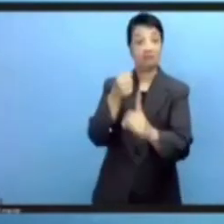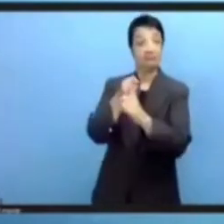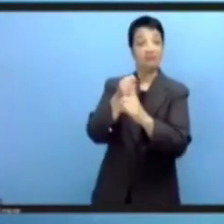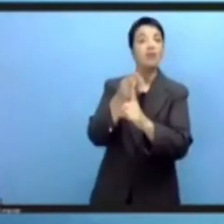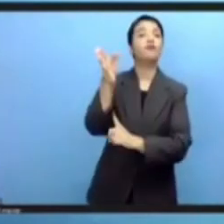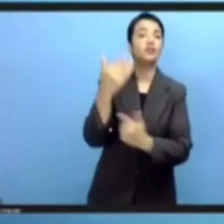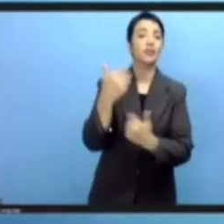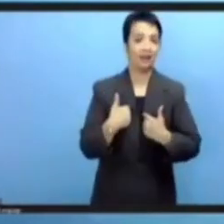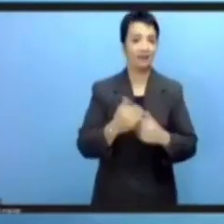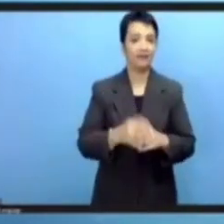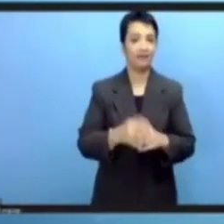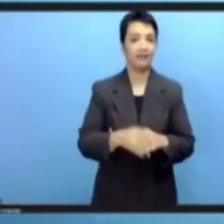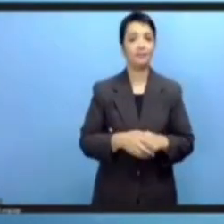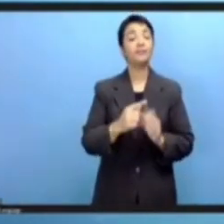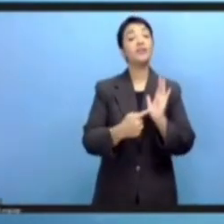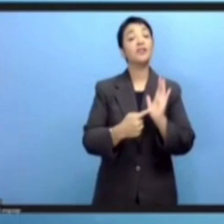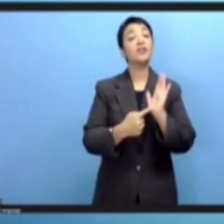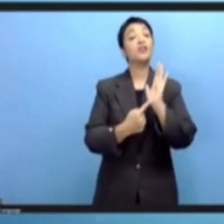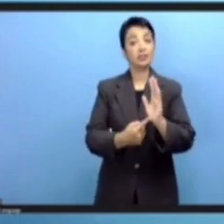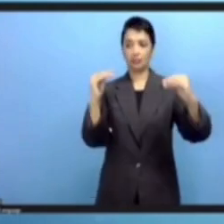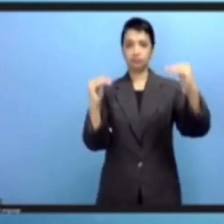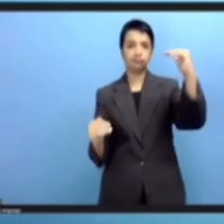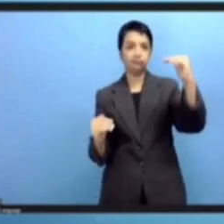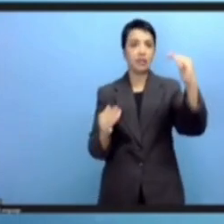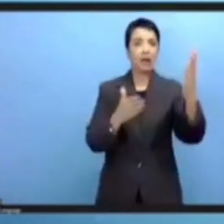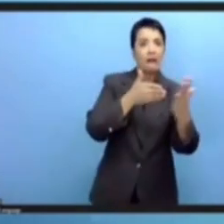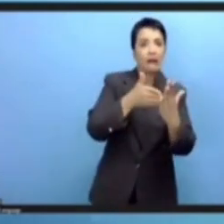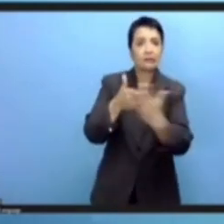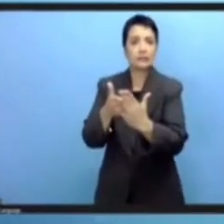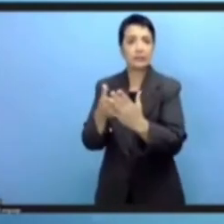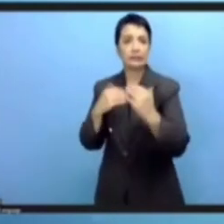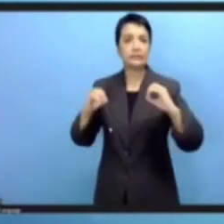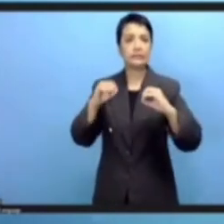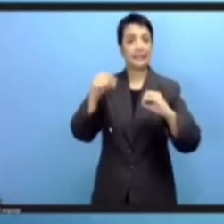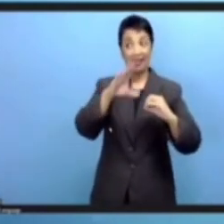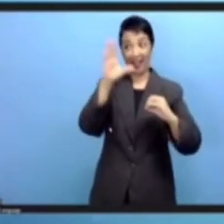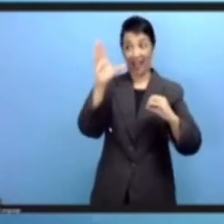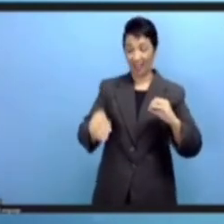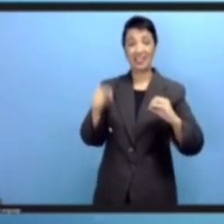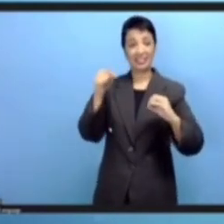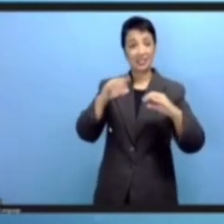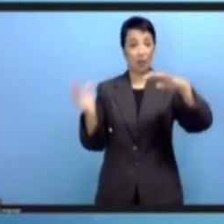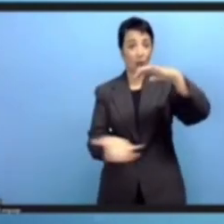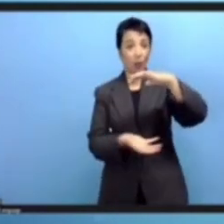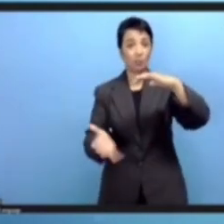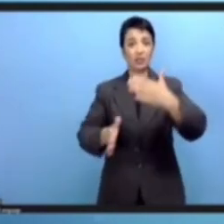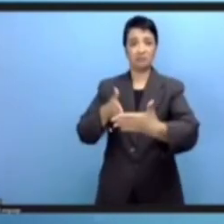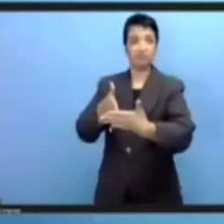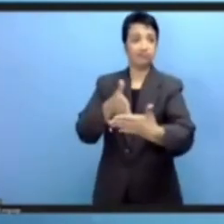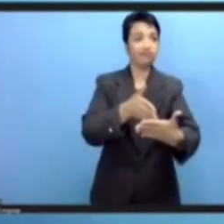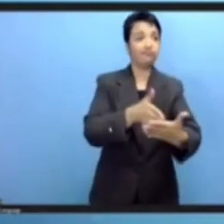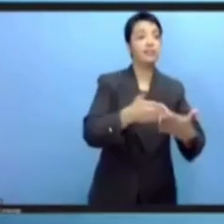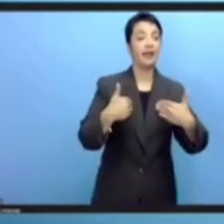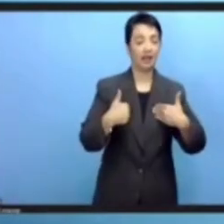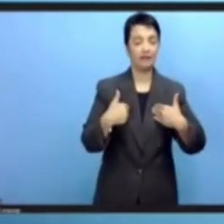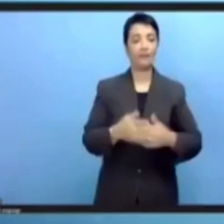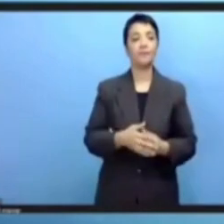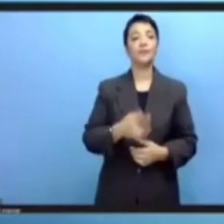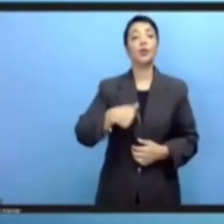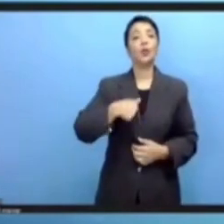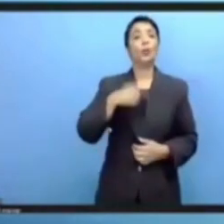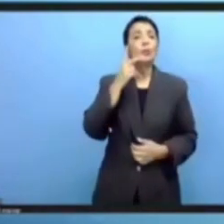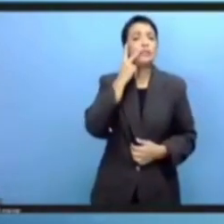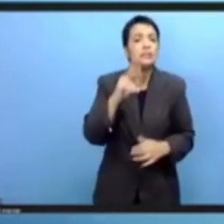de participer à la prise de décision concernant leur vie. À ce jour, un des défis qui perdure en Afrique et globalement dans l'hémisphère